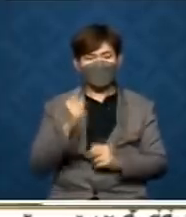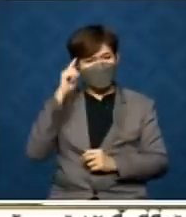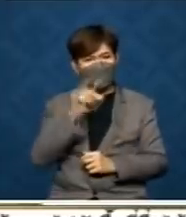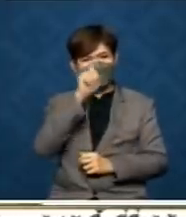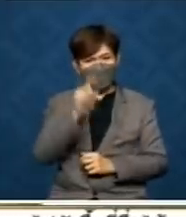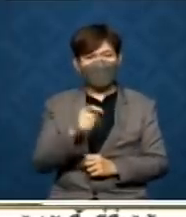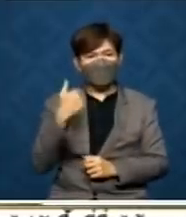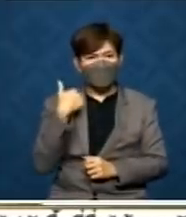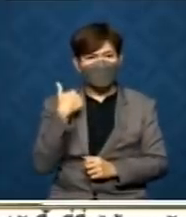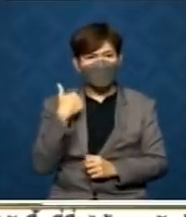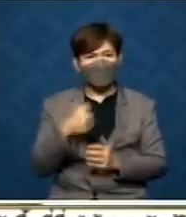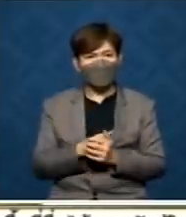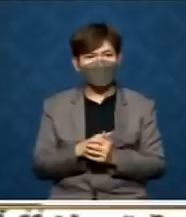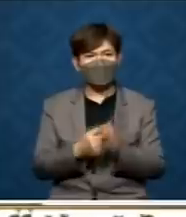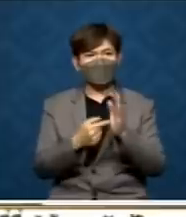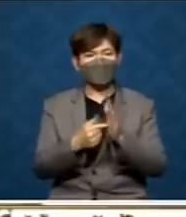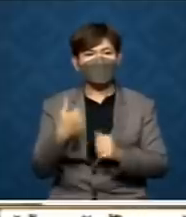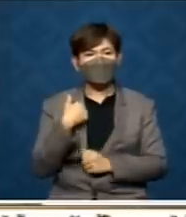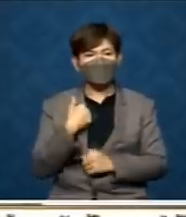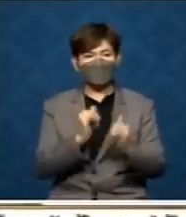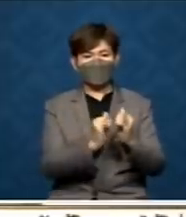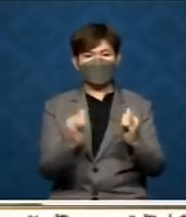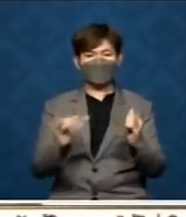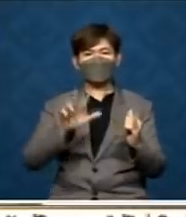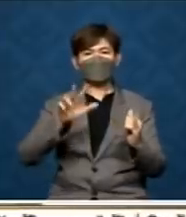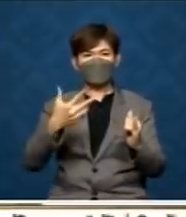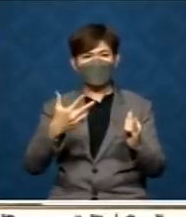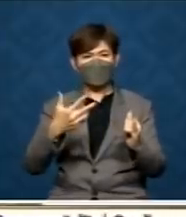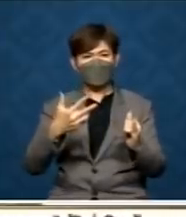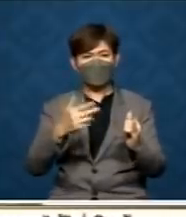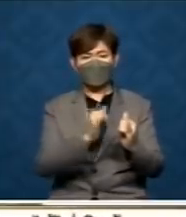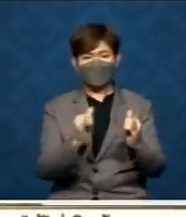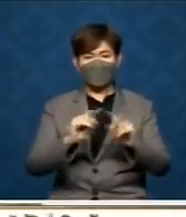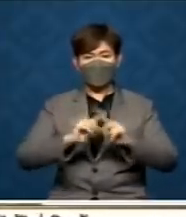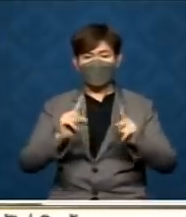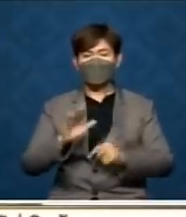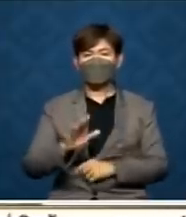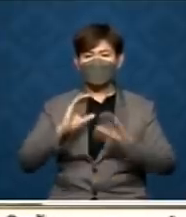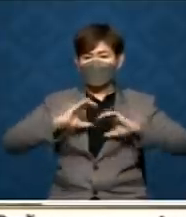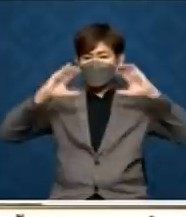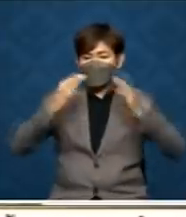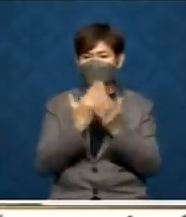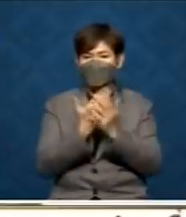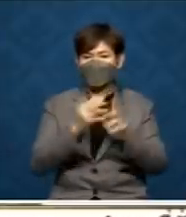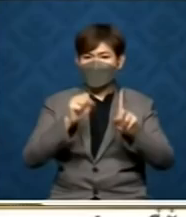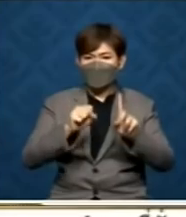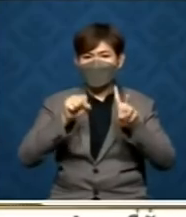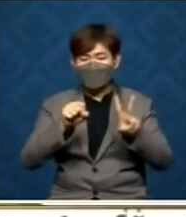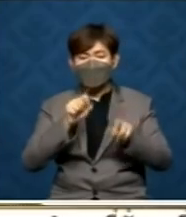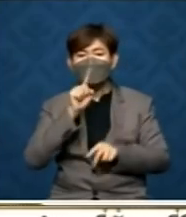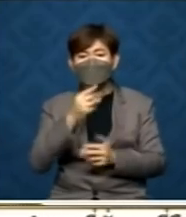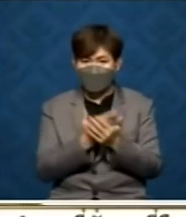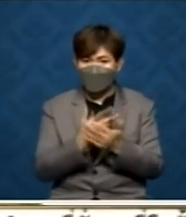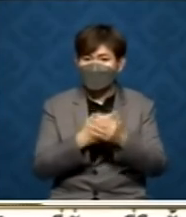นะแม่พิมพ์รีบหายก็บอกเตรียมเขา 30,000มีเพียงรัฐบาลแสนสองแสนนายโกงมั้ย